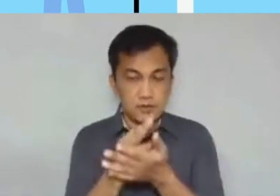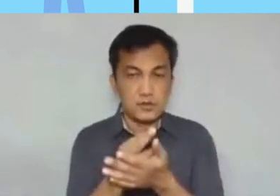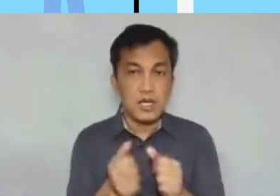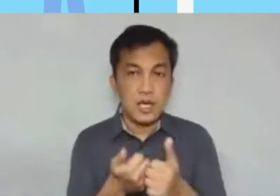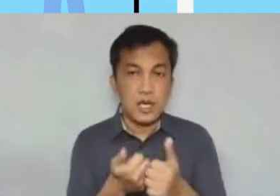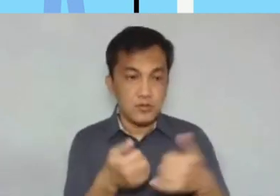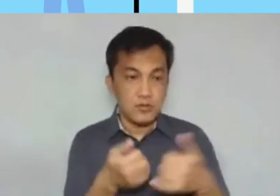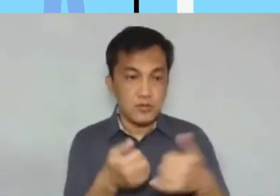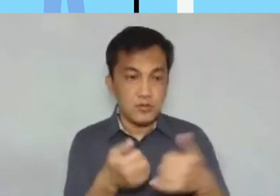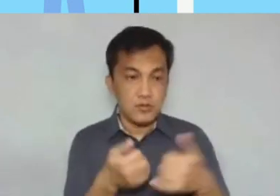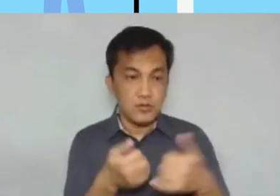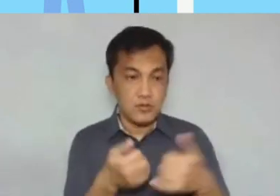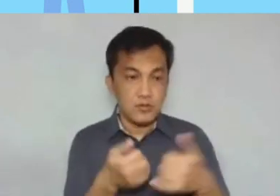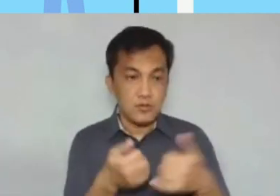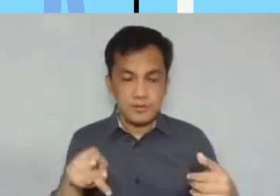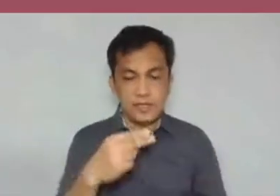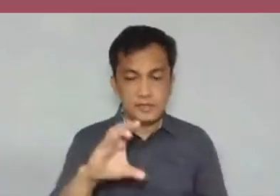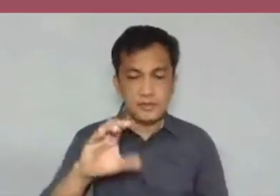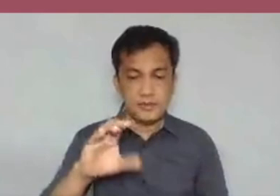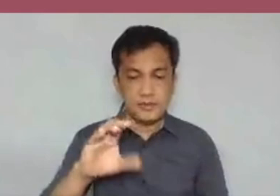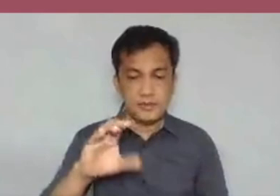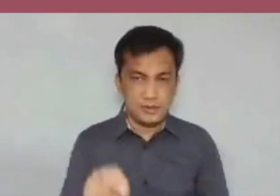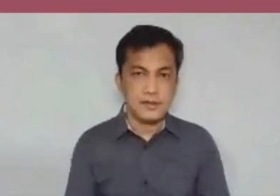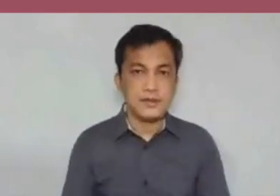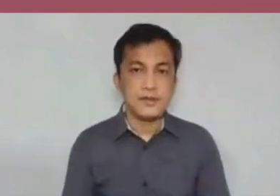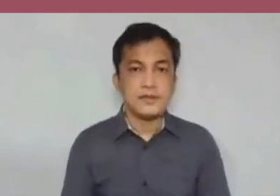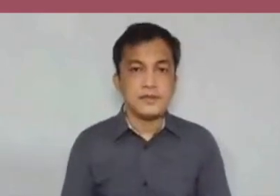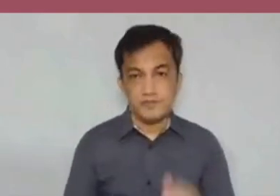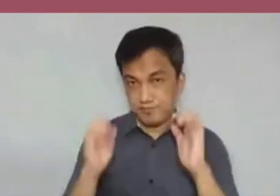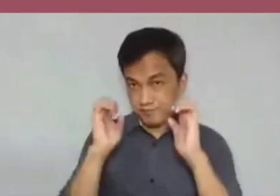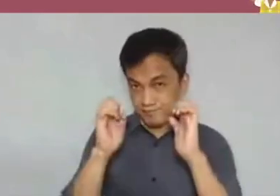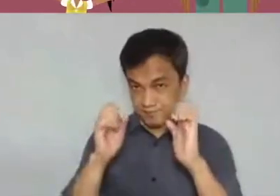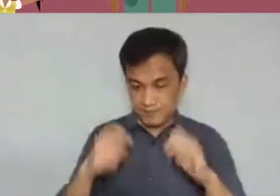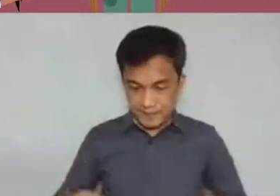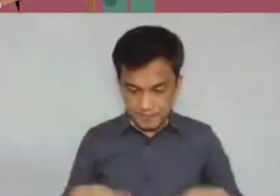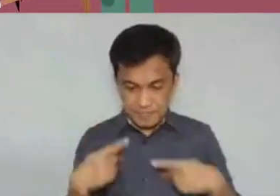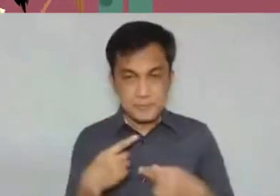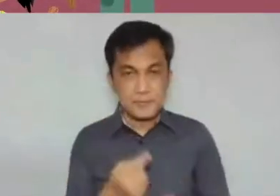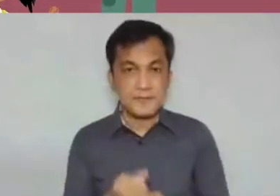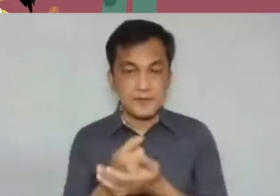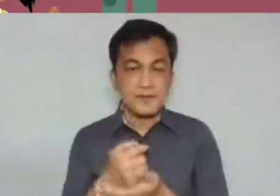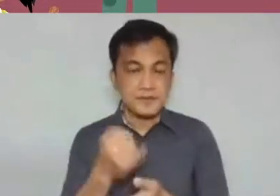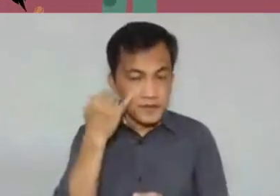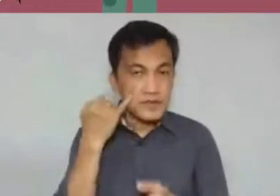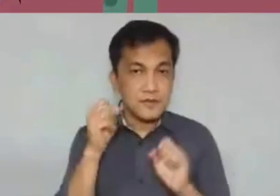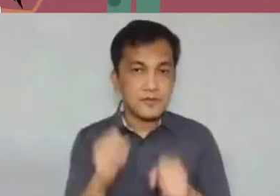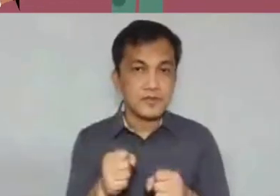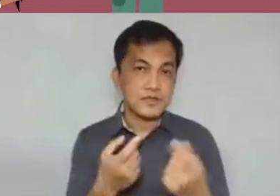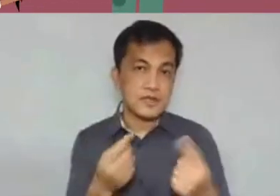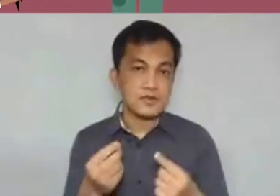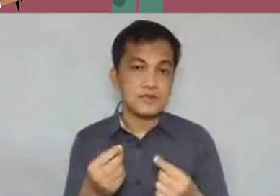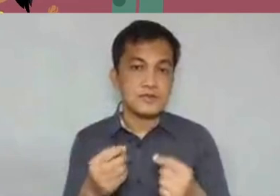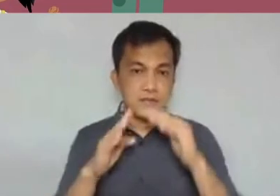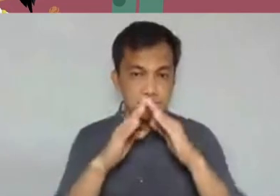platform ng HCPN. Ang mga ehresisyon ng physical therapy ni Juana ay maaaring gawin sa bahay